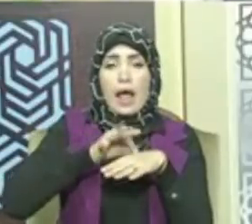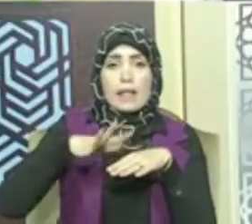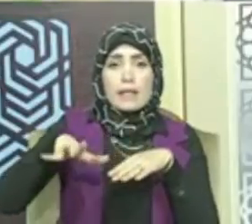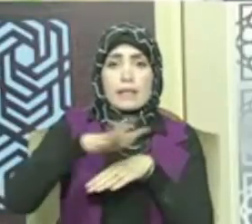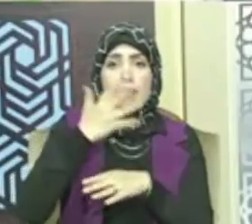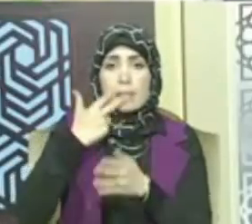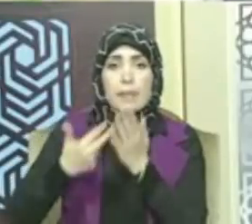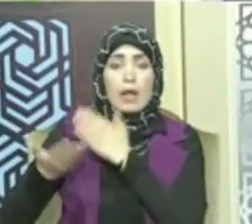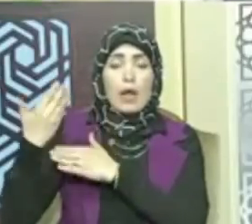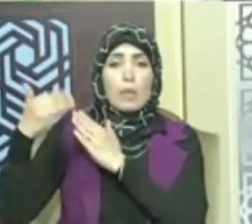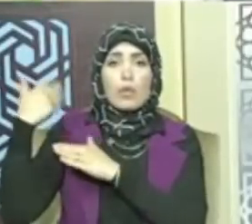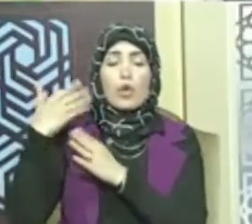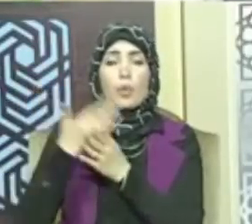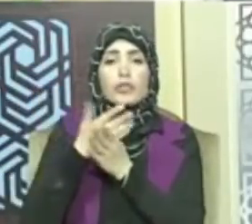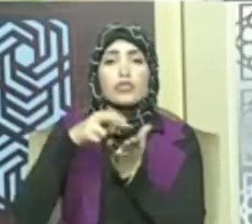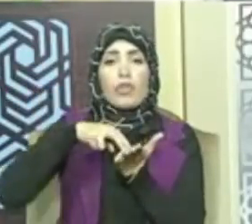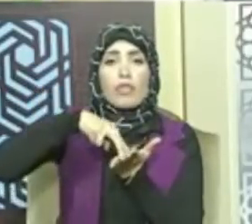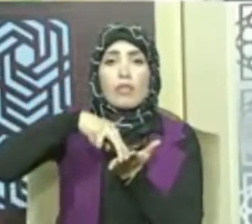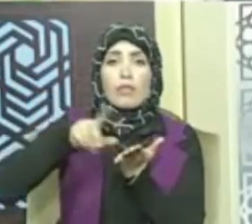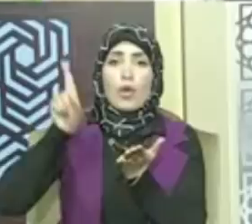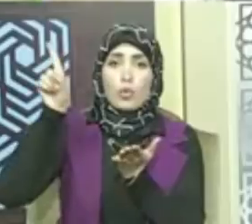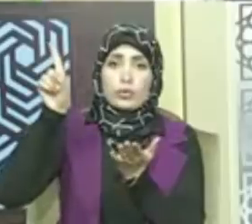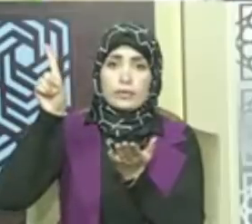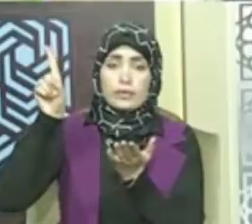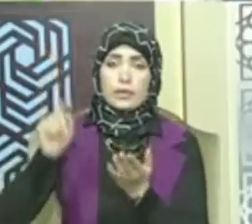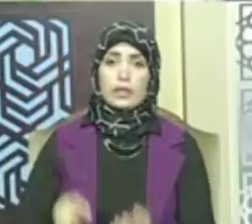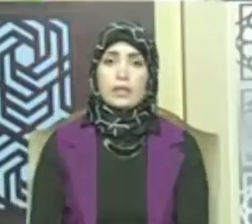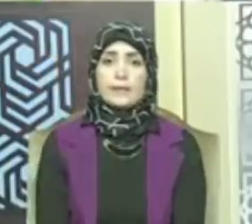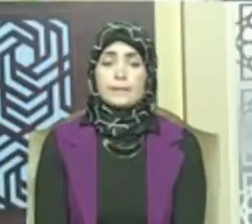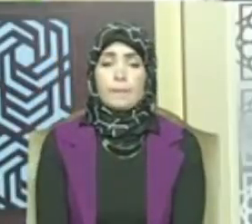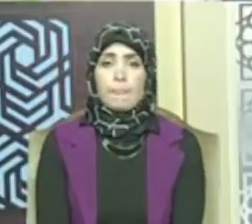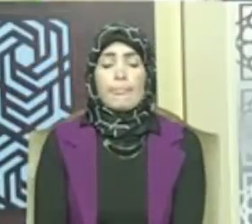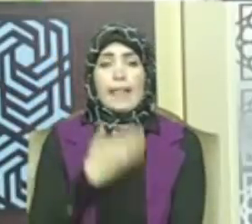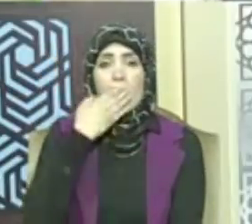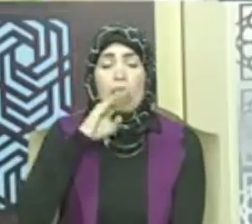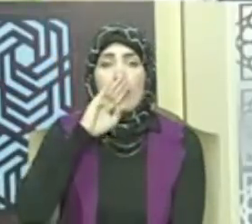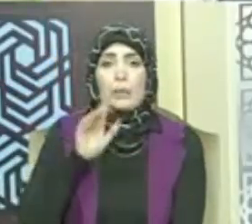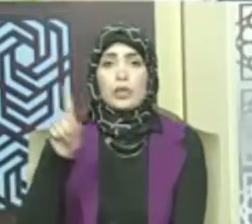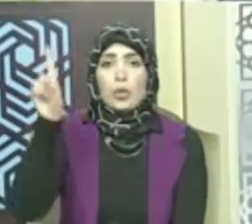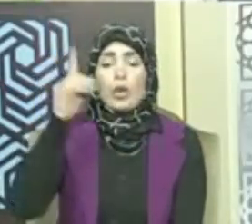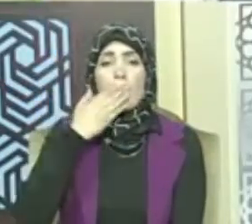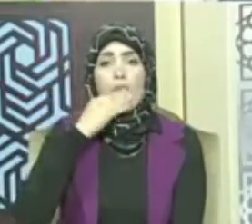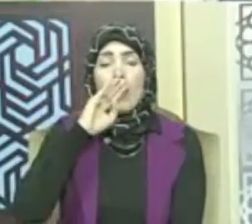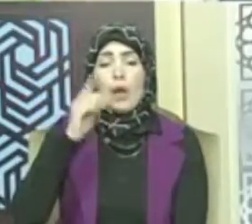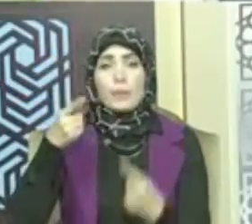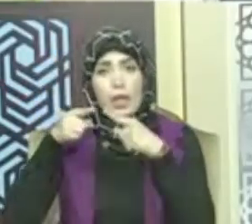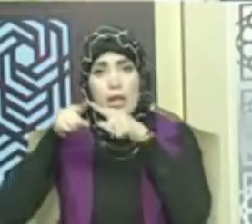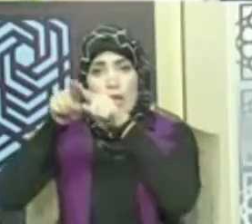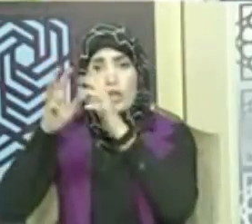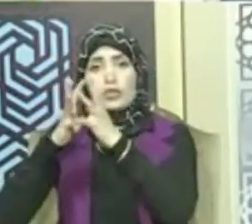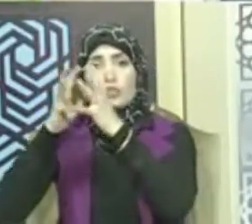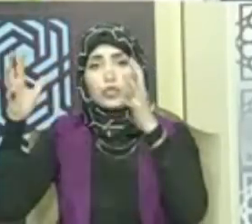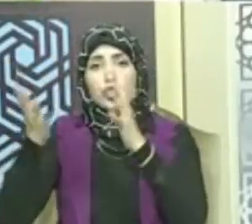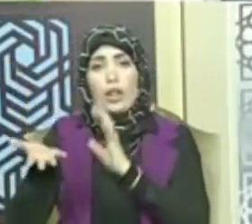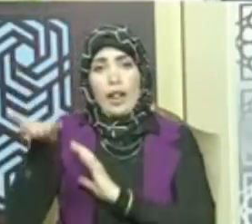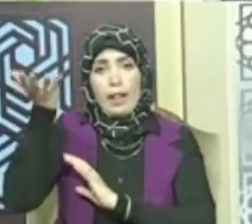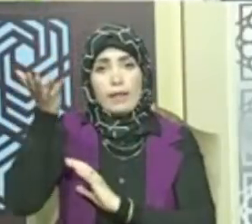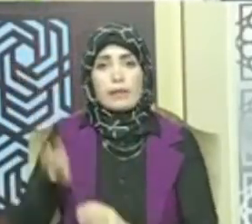قبلكم لعلكم تتقون. أحمدك اللهم حمدا يليق